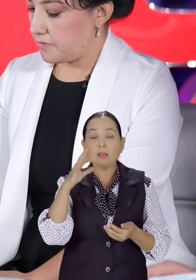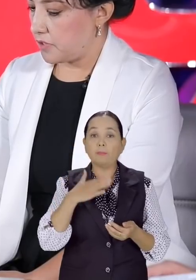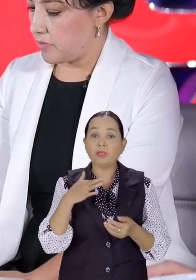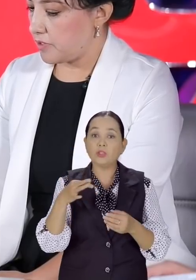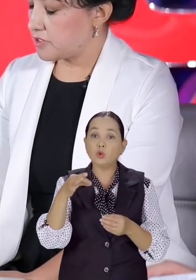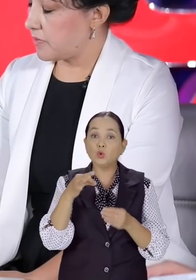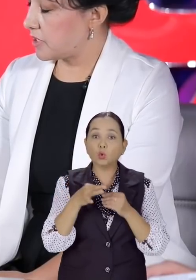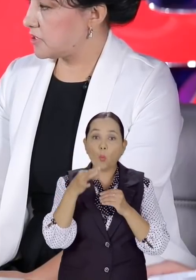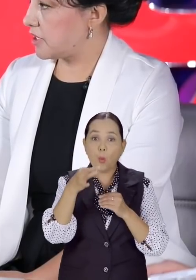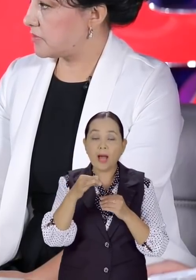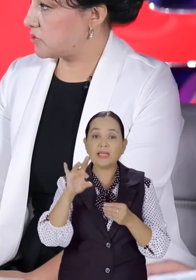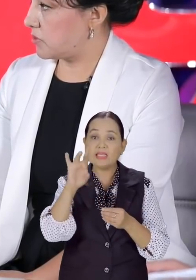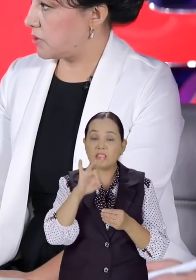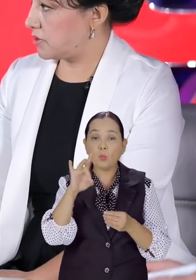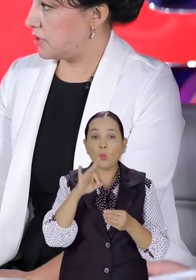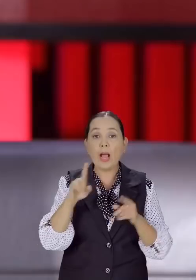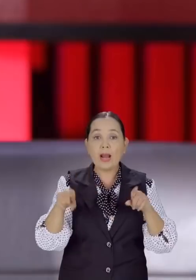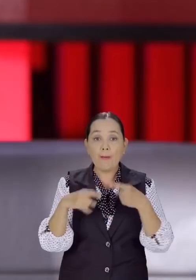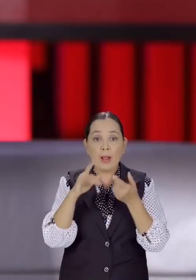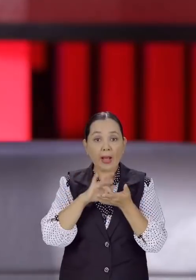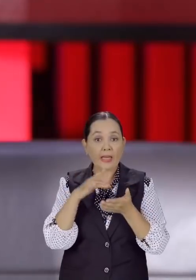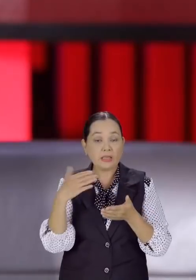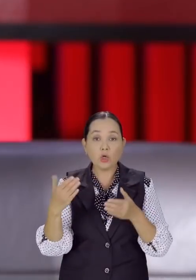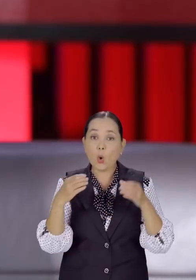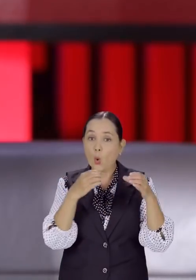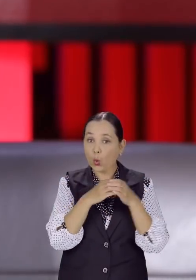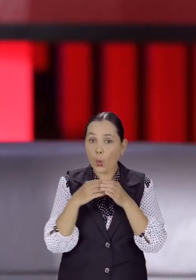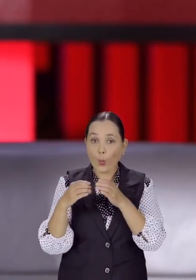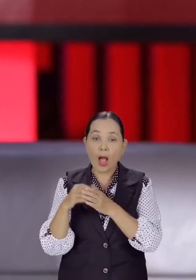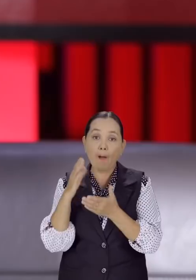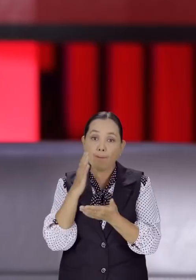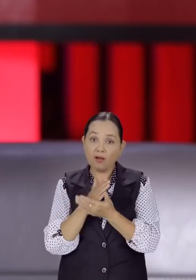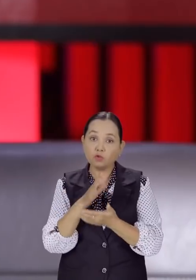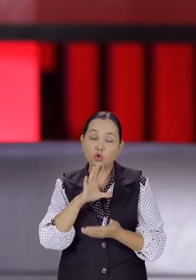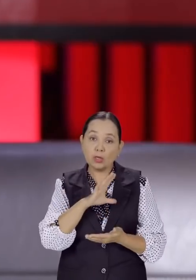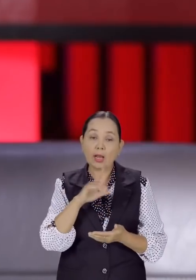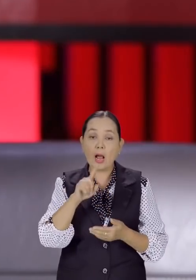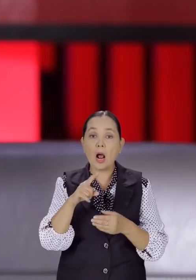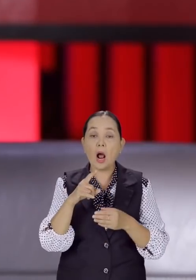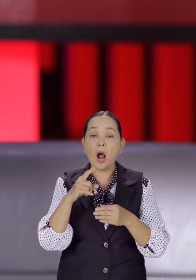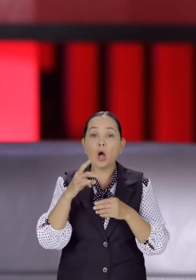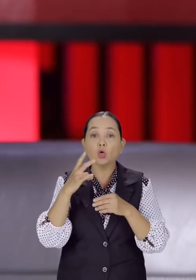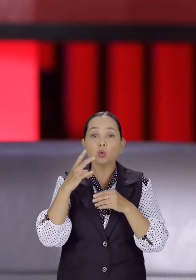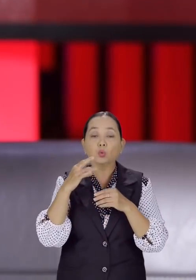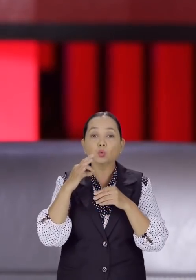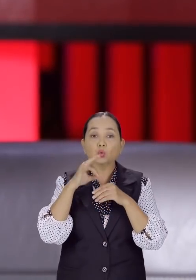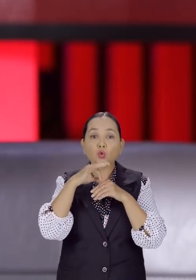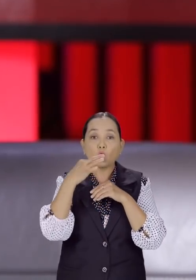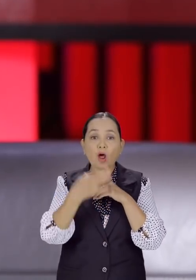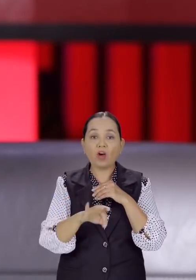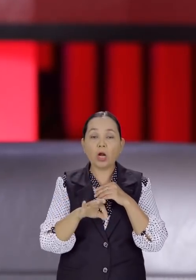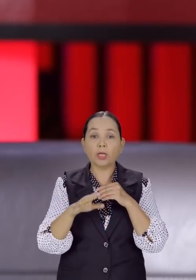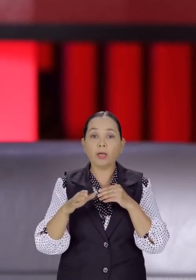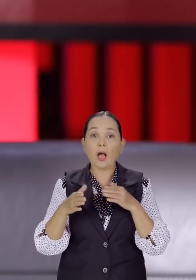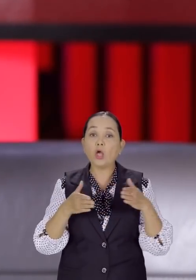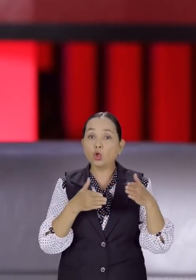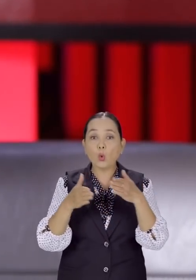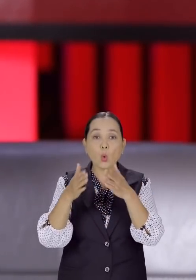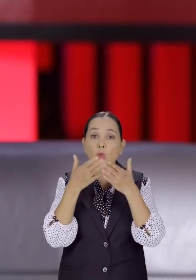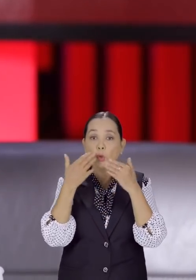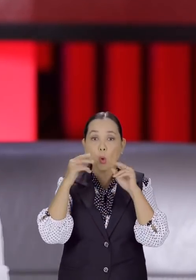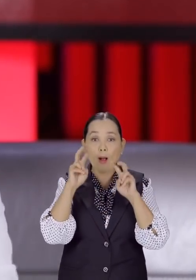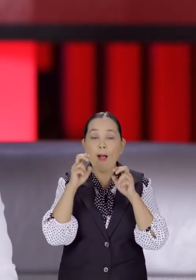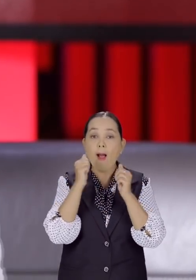respublika reabilitatsiya markazlarimiz tomonidan gruppalar mavjud qilingan. Zo'ravonlikka yo'l yo'q gruppasi. O'sha gruppada